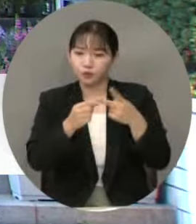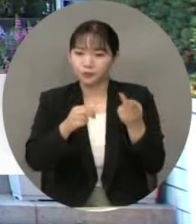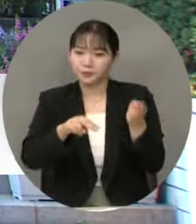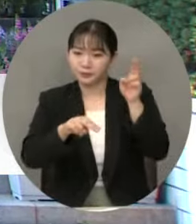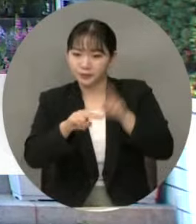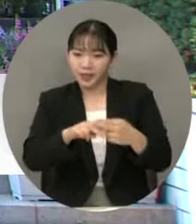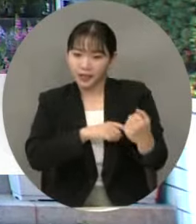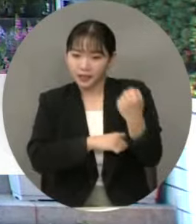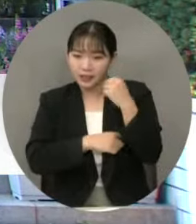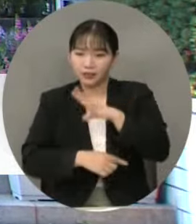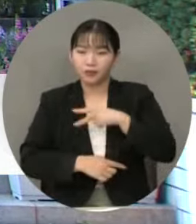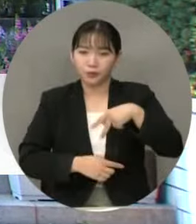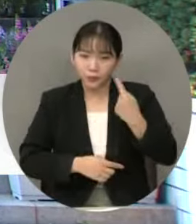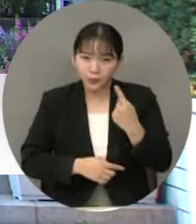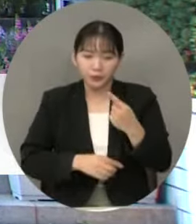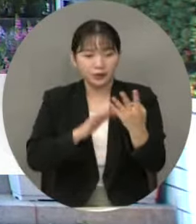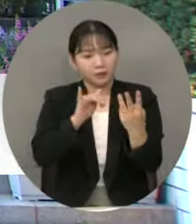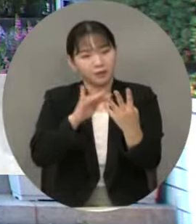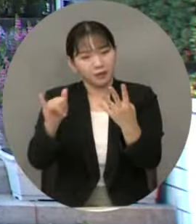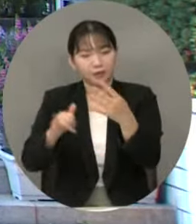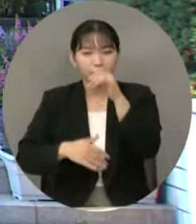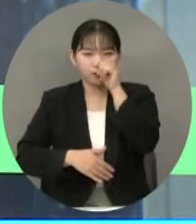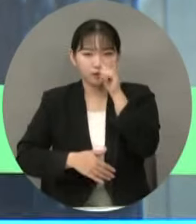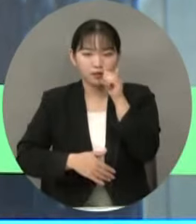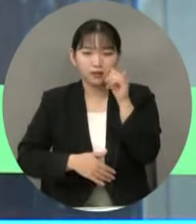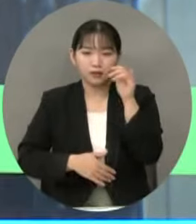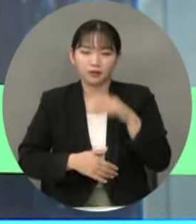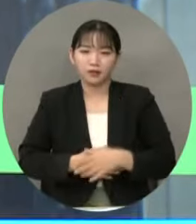이상의 주류 의원도 서너 명으로 분류되고 있습니다.